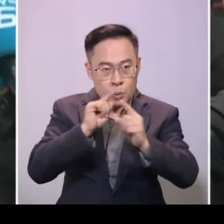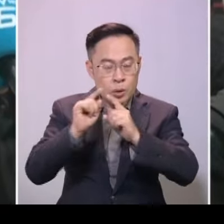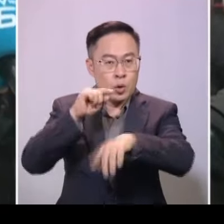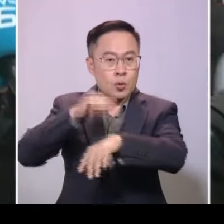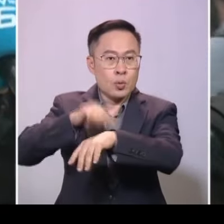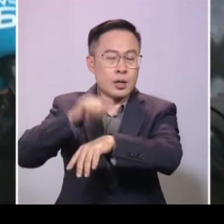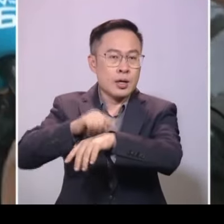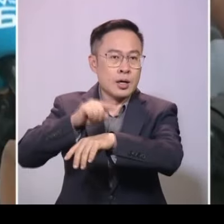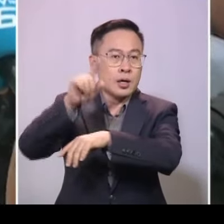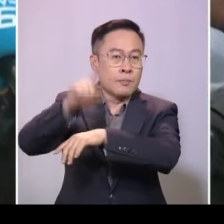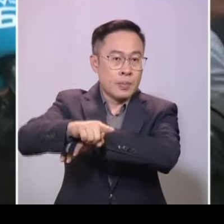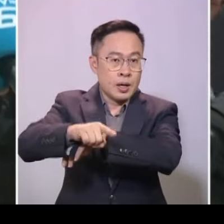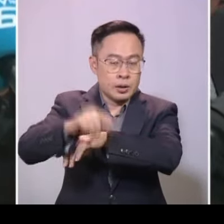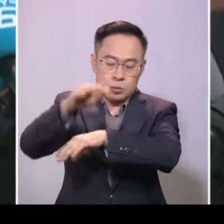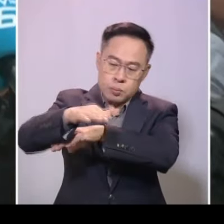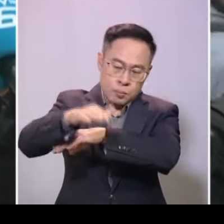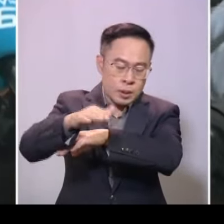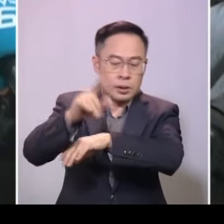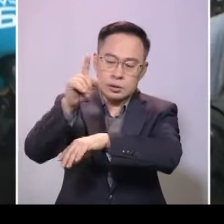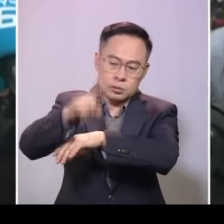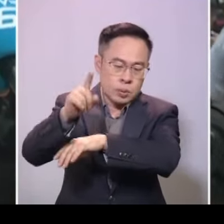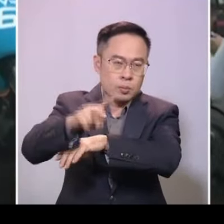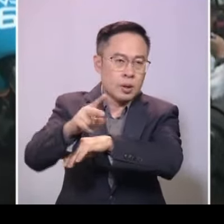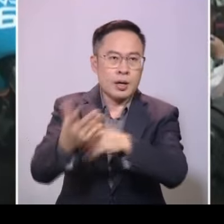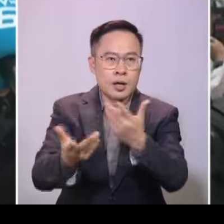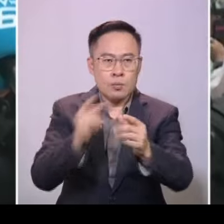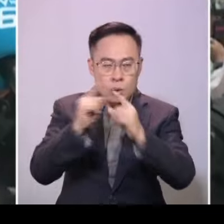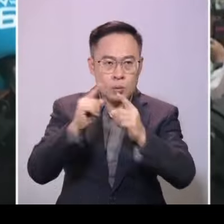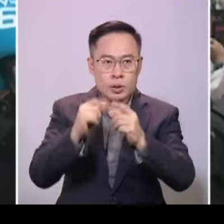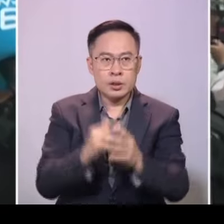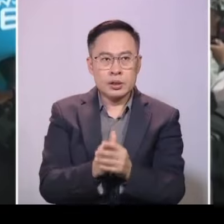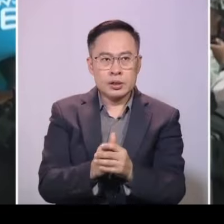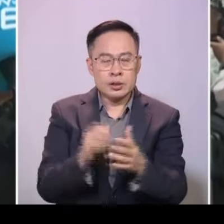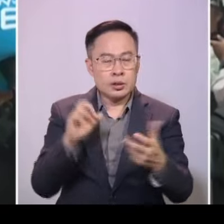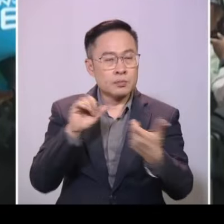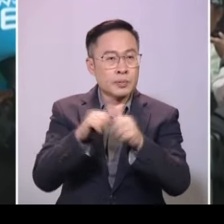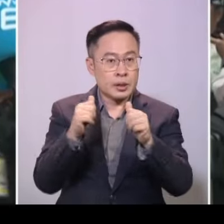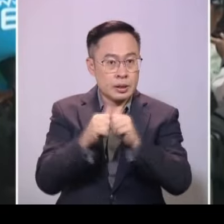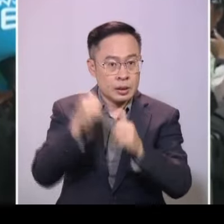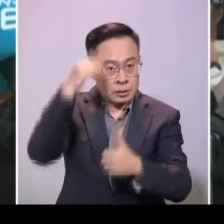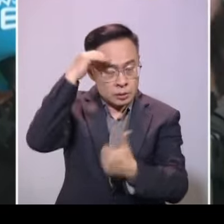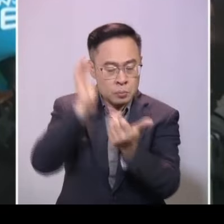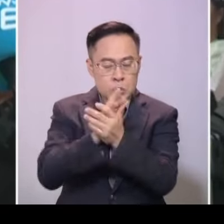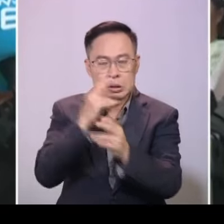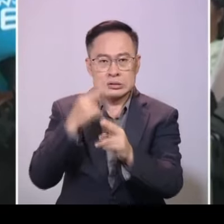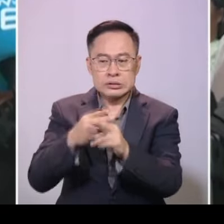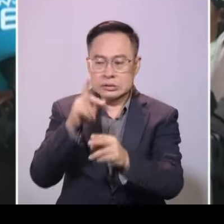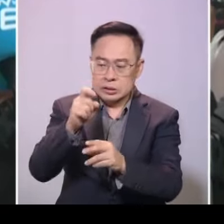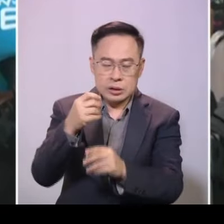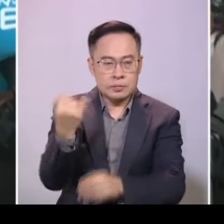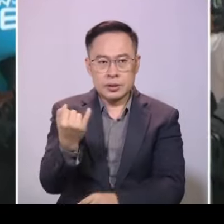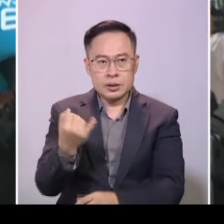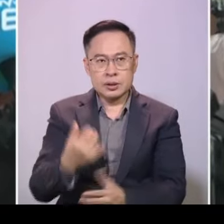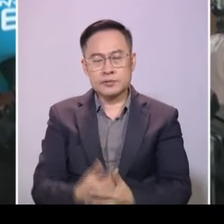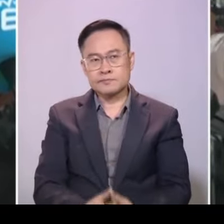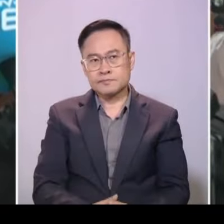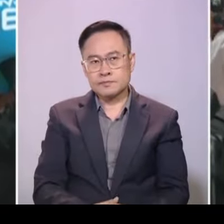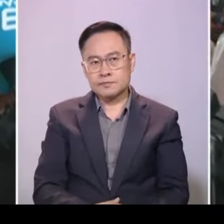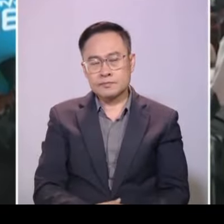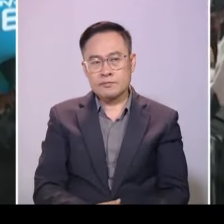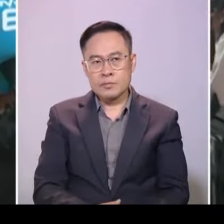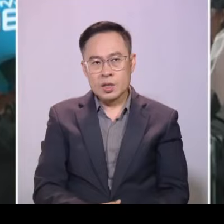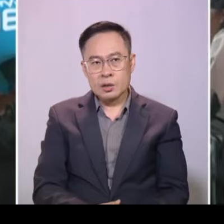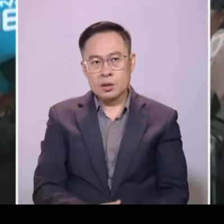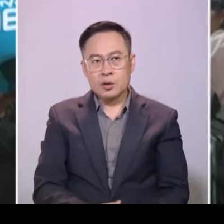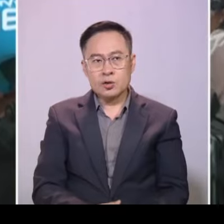ำชับอีกทีนึงเพราะเป็นเรื่องที่ไม่งามอ่ะเอางี้ดีกว่าใช้คำนี้ดีกว่านะครับ ดูเหมือนจะเป็นขาใหญ่ที่มี